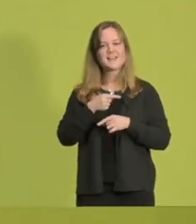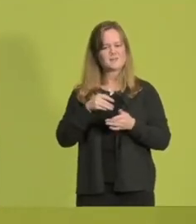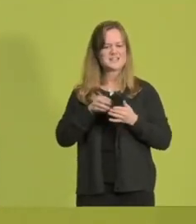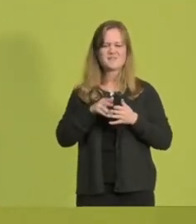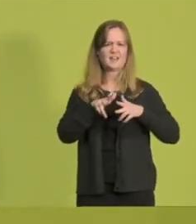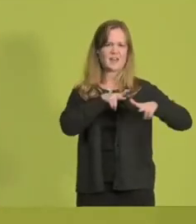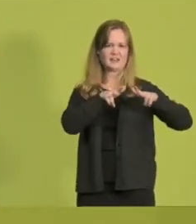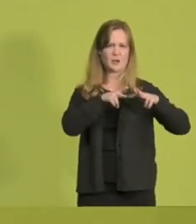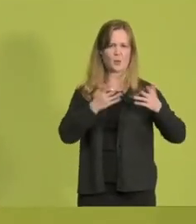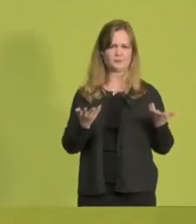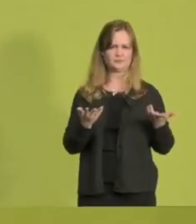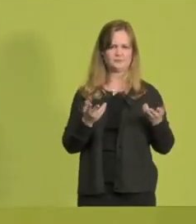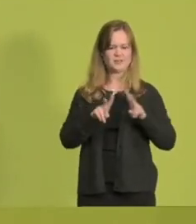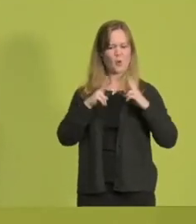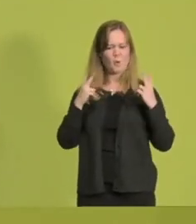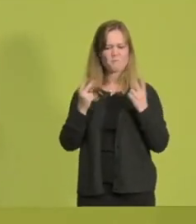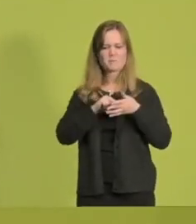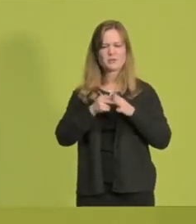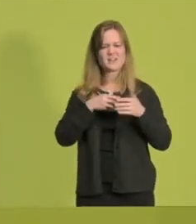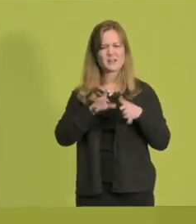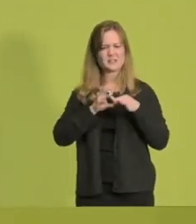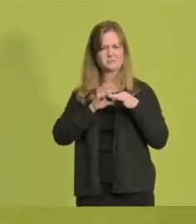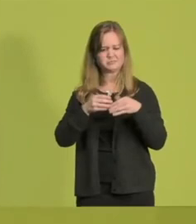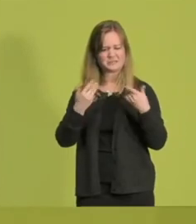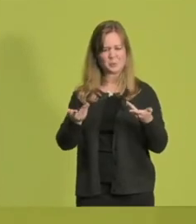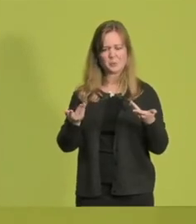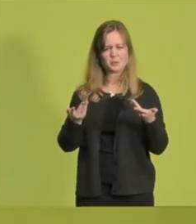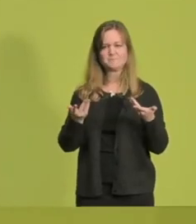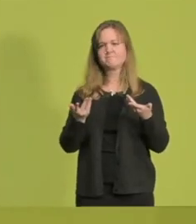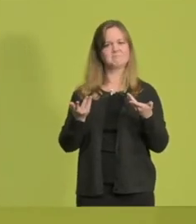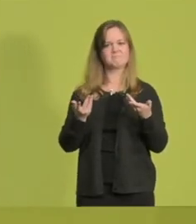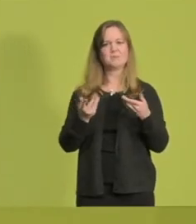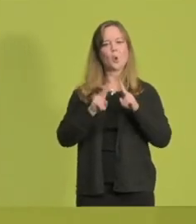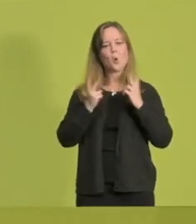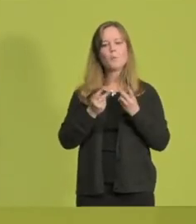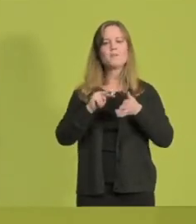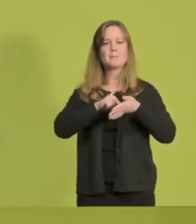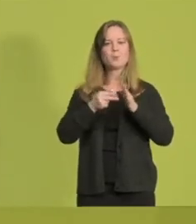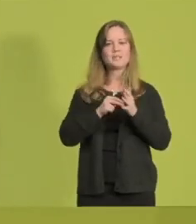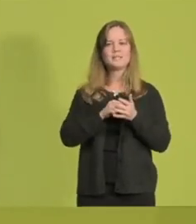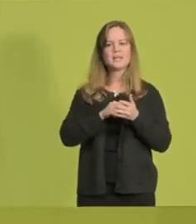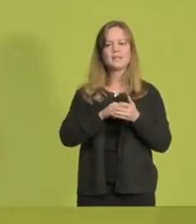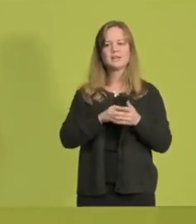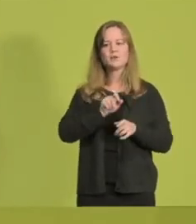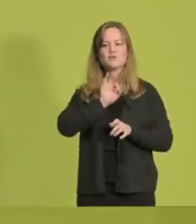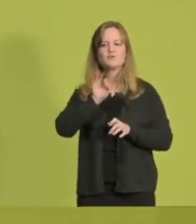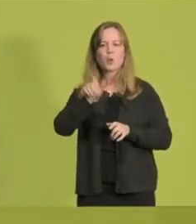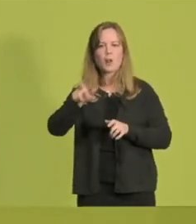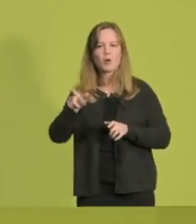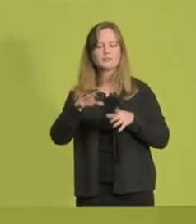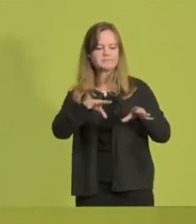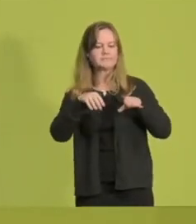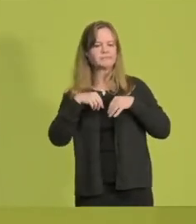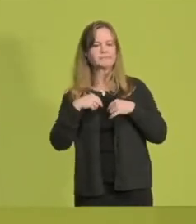weiter in diesem Land Umweltpolitik führend bearbeiten. Umweltpolitik gehört in Hände, die die Verantwortung wirklich wahrnehmen